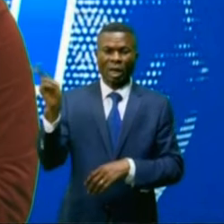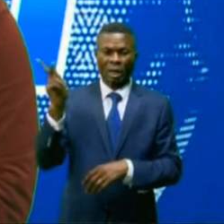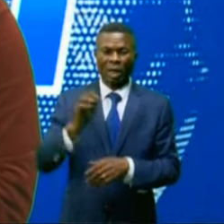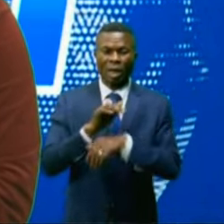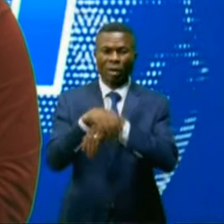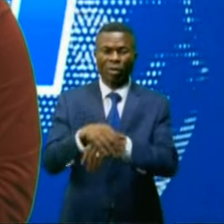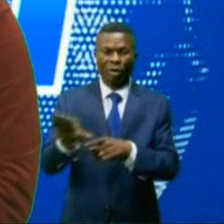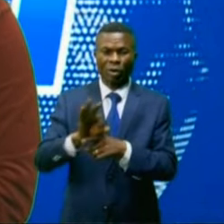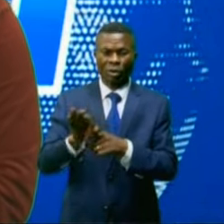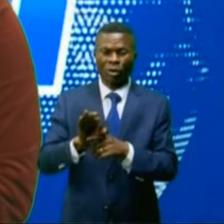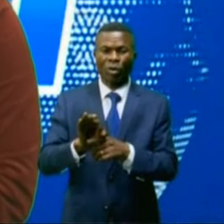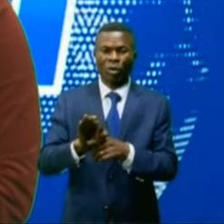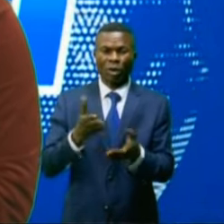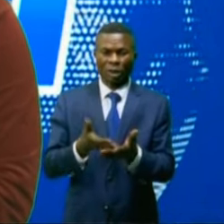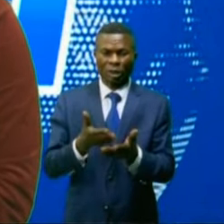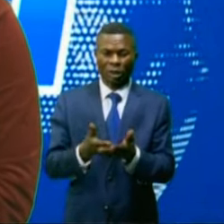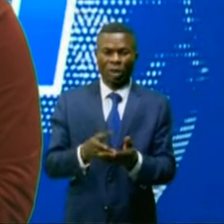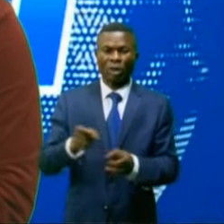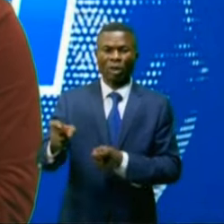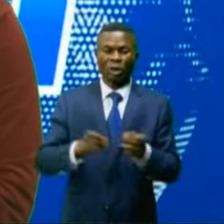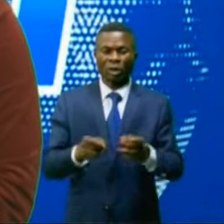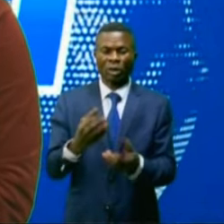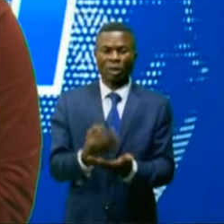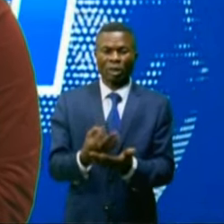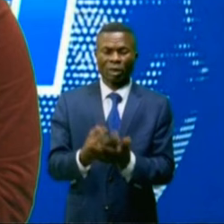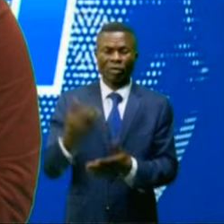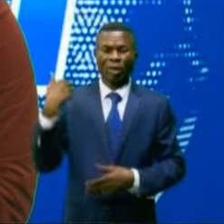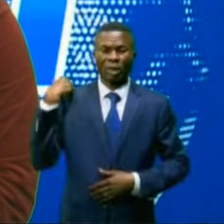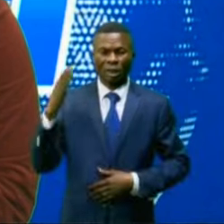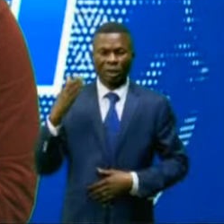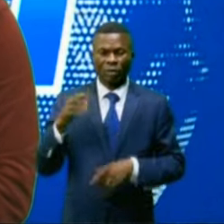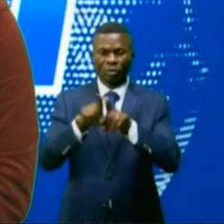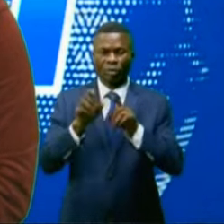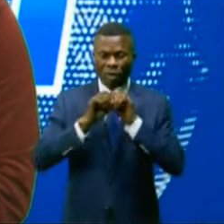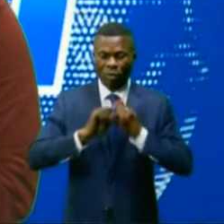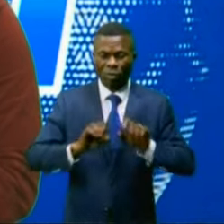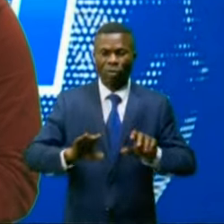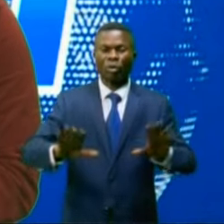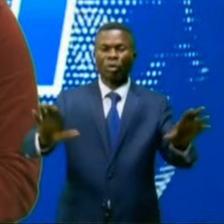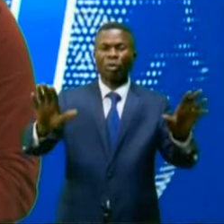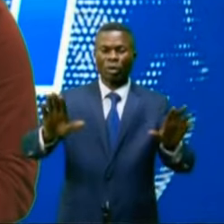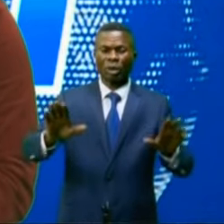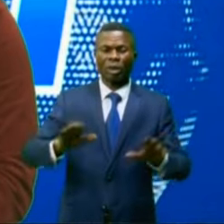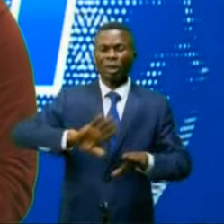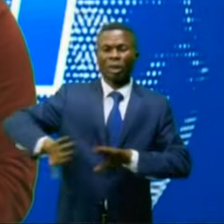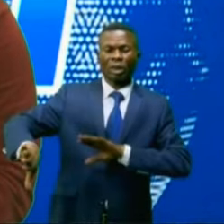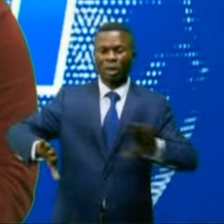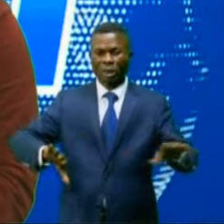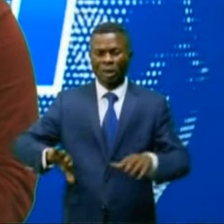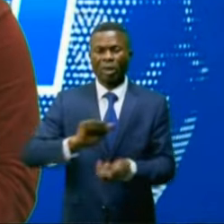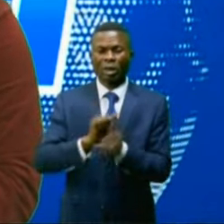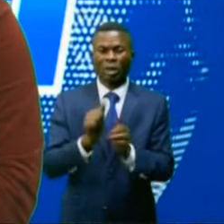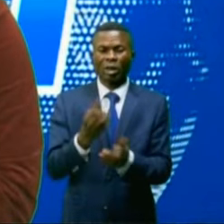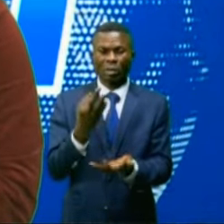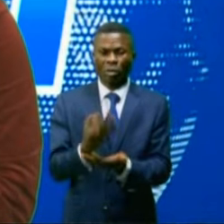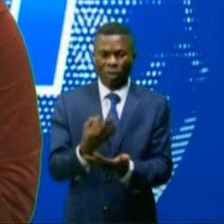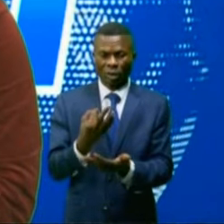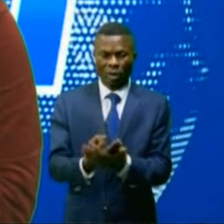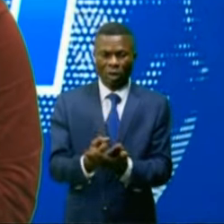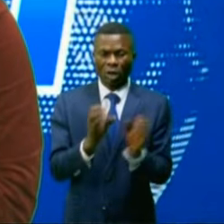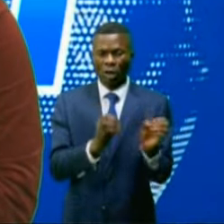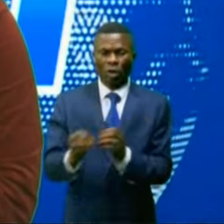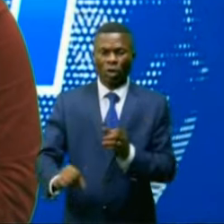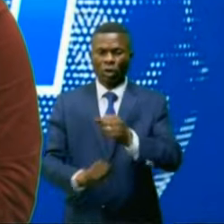séminaire d'information sur la gestion des finances publiques et la vulgarisation de la décentralisation financière organisée avec